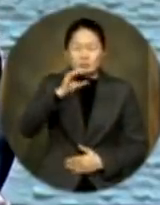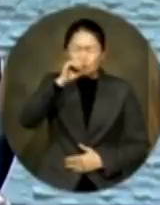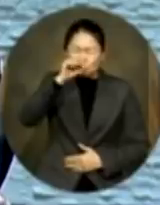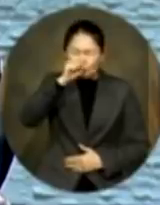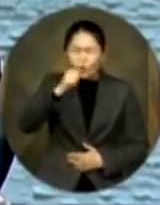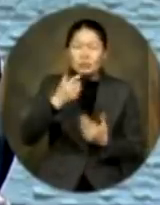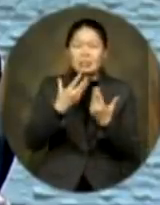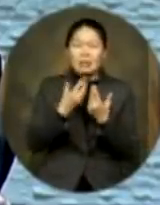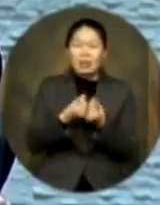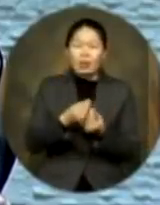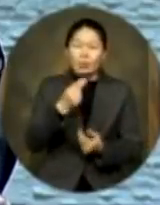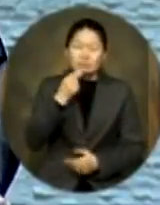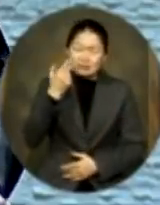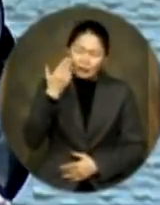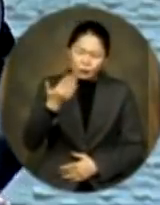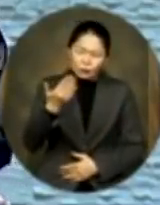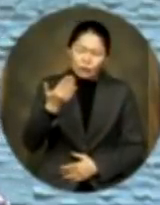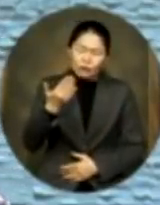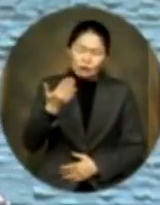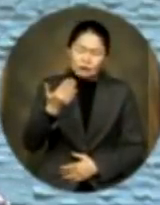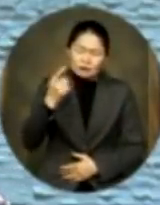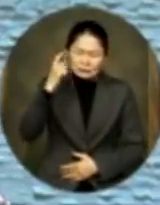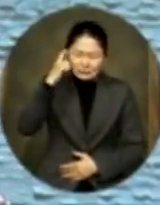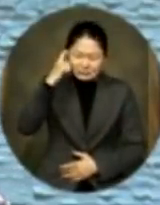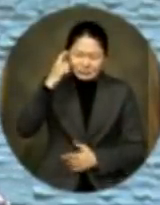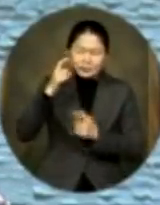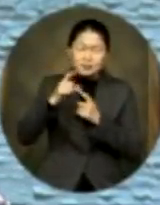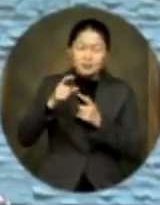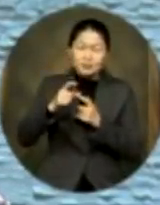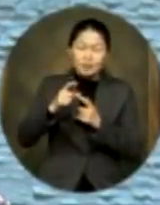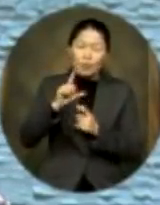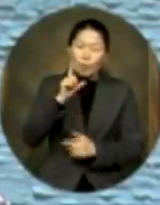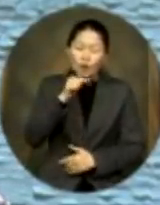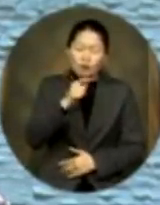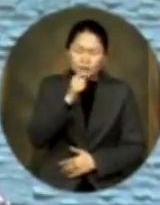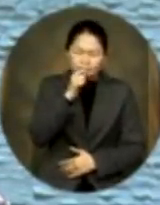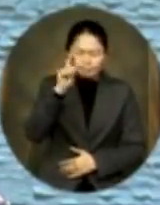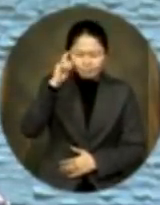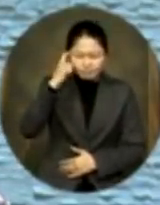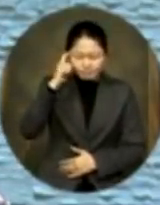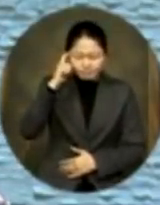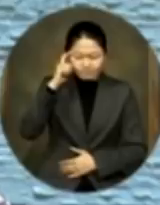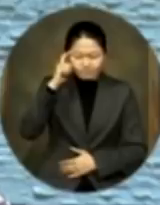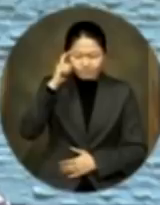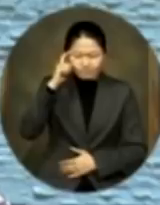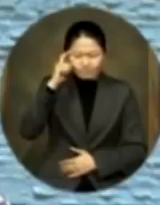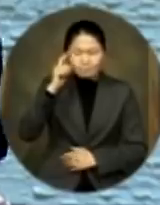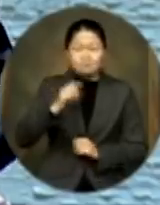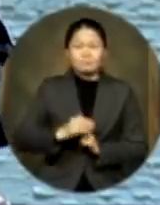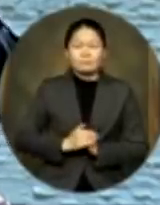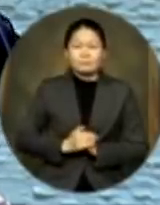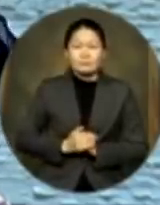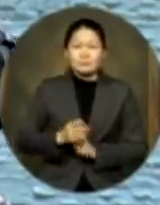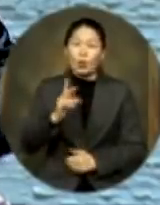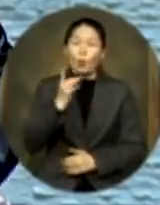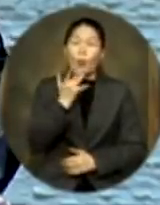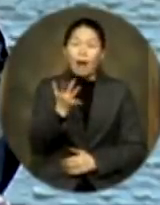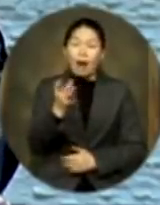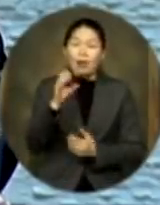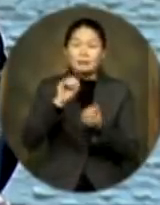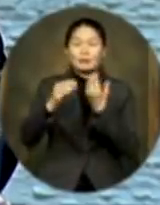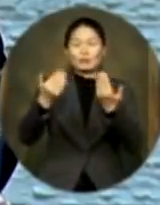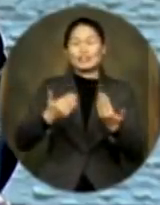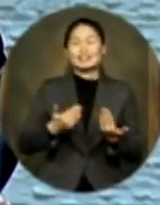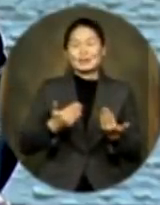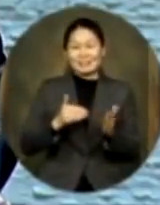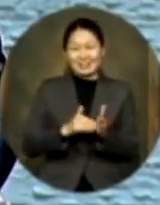예가 하나 없을까요 그리고 이제 월요일 그렇게 묵상을 했습니다 화요일에 응답을 주실